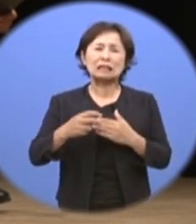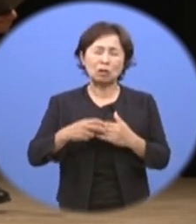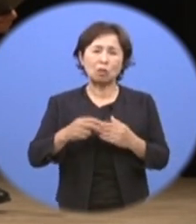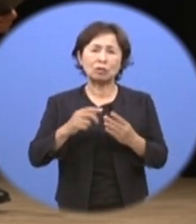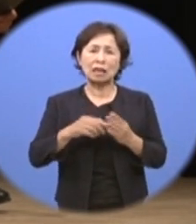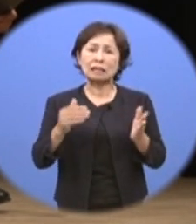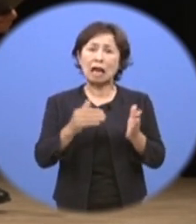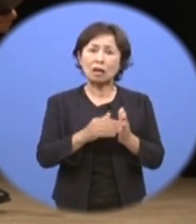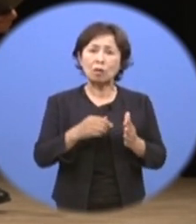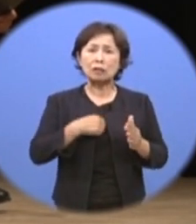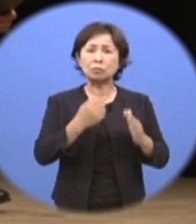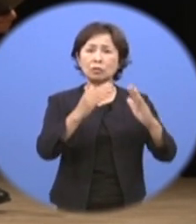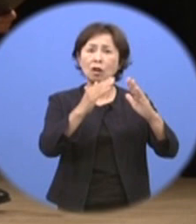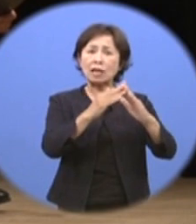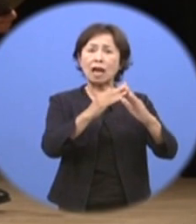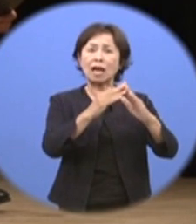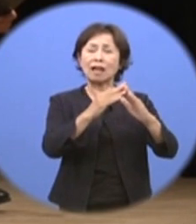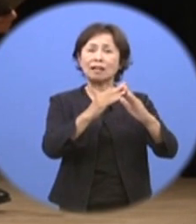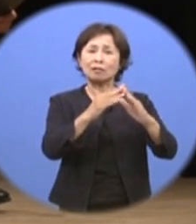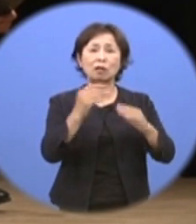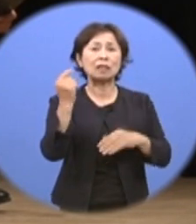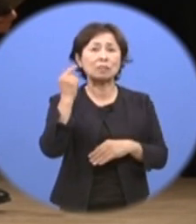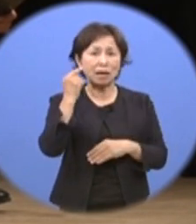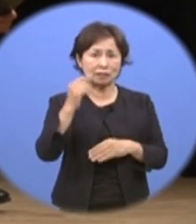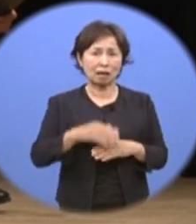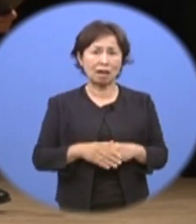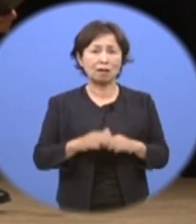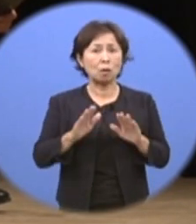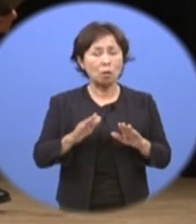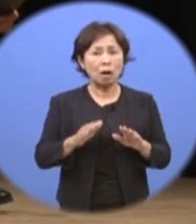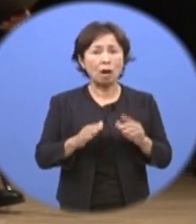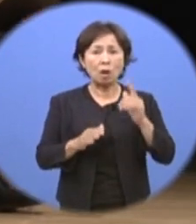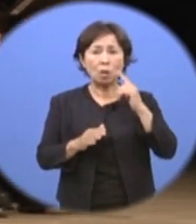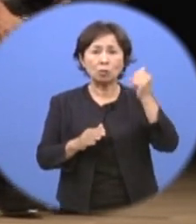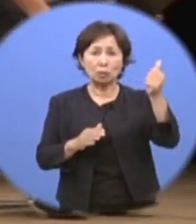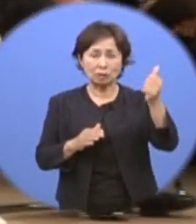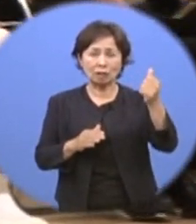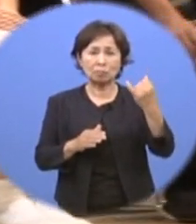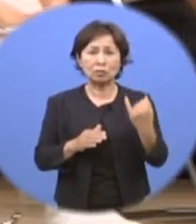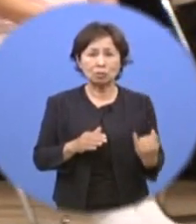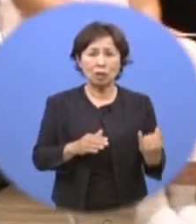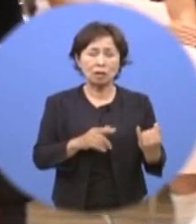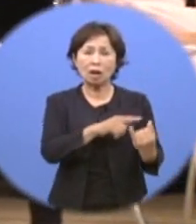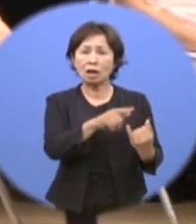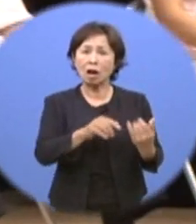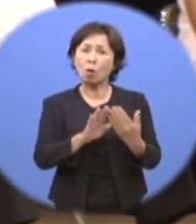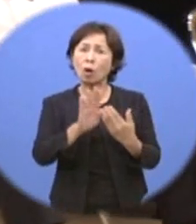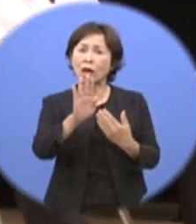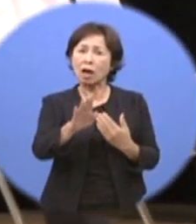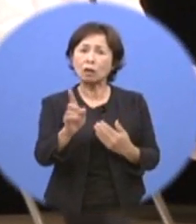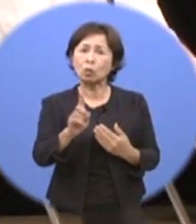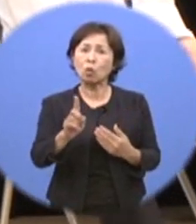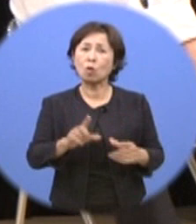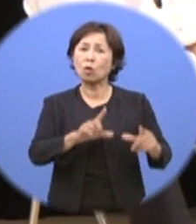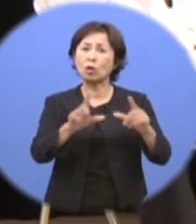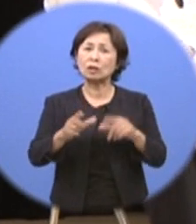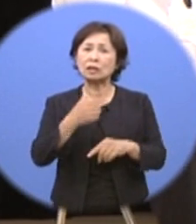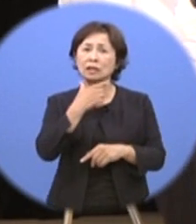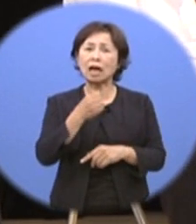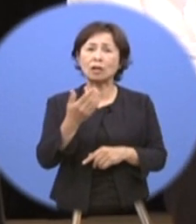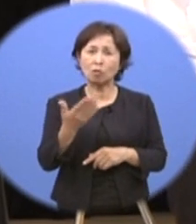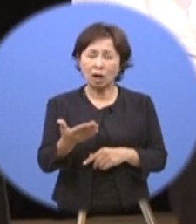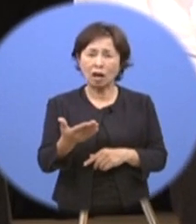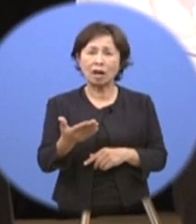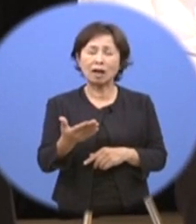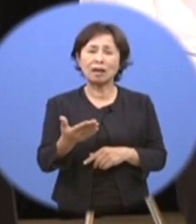療養したいとお伺いしています。本日は下さんと孝子さんが今後どう過ごしていきたいか、その希望を叶えるため